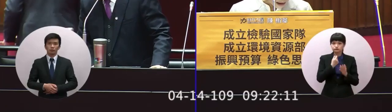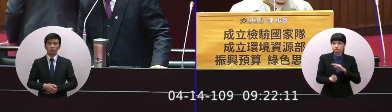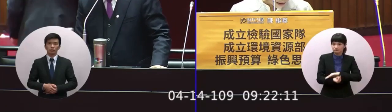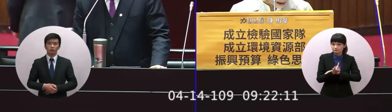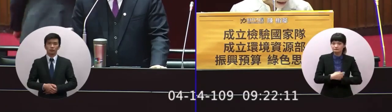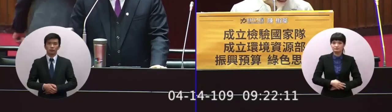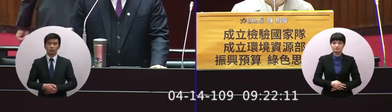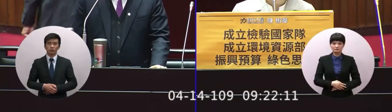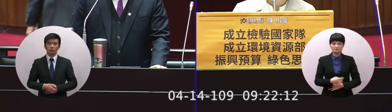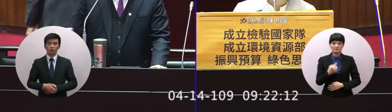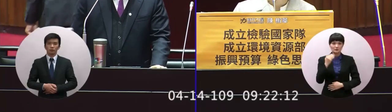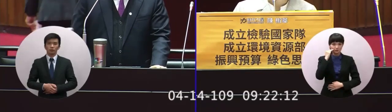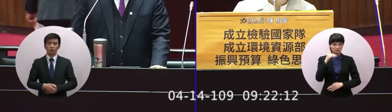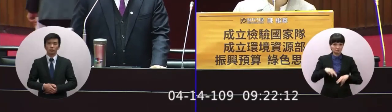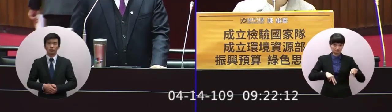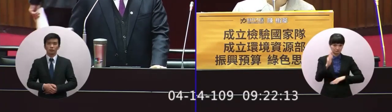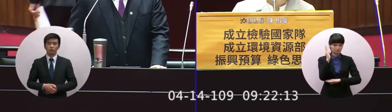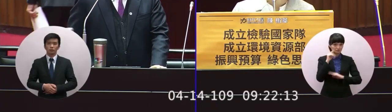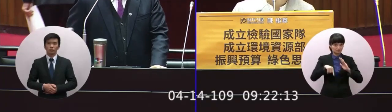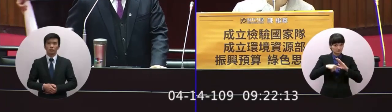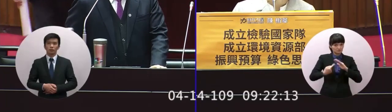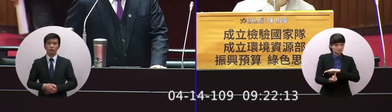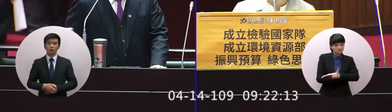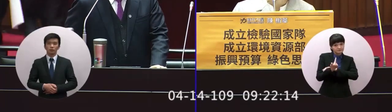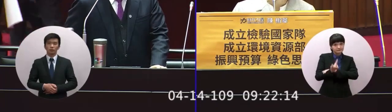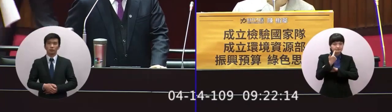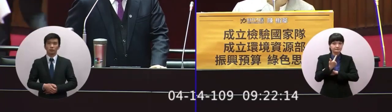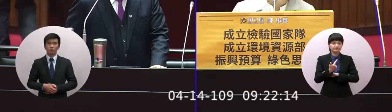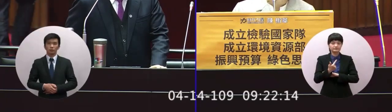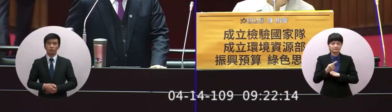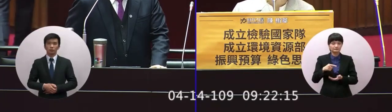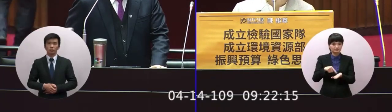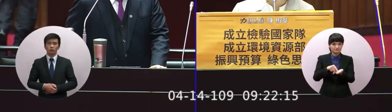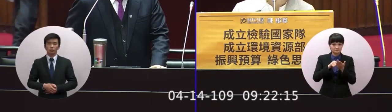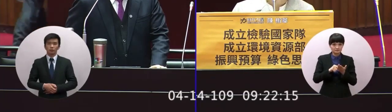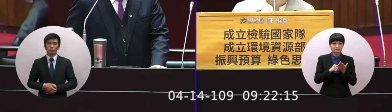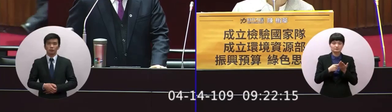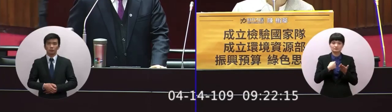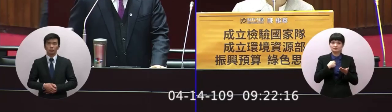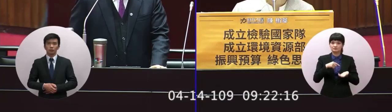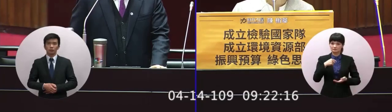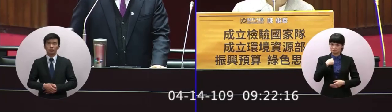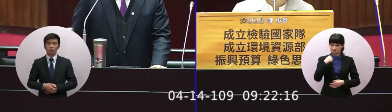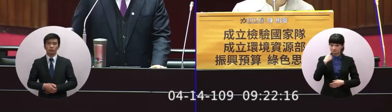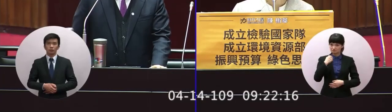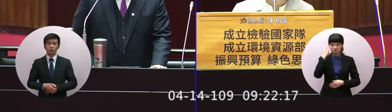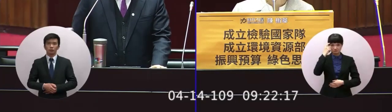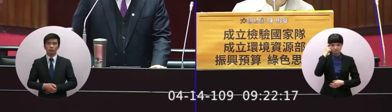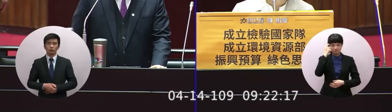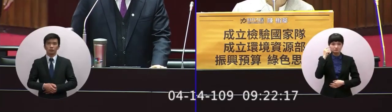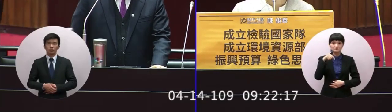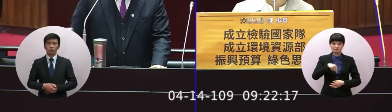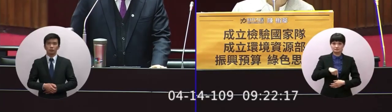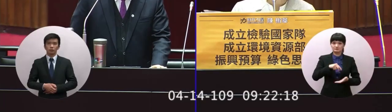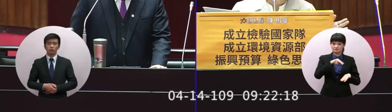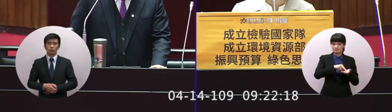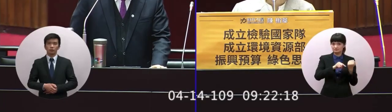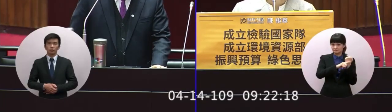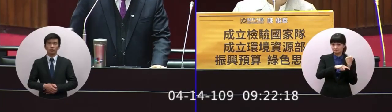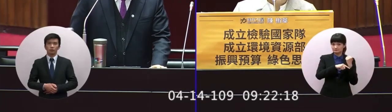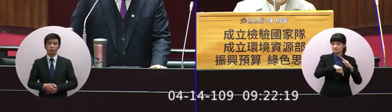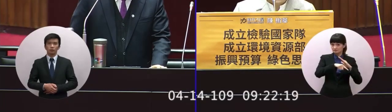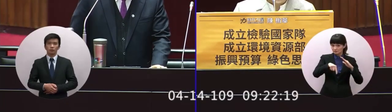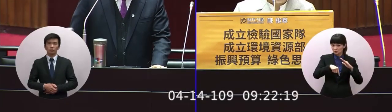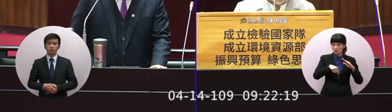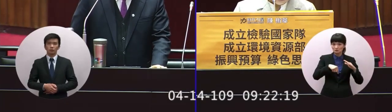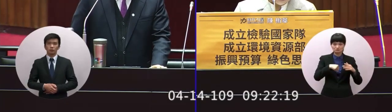如果行政院积极哈送出来，我想现在立法院的共识哈已经越来越够